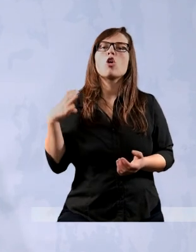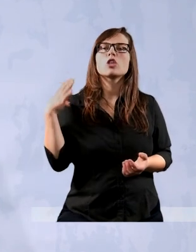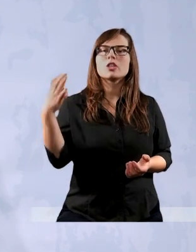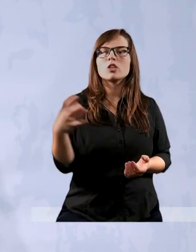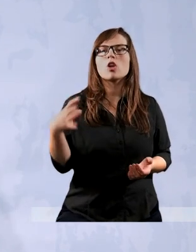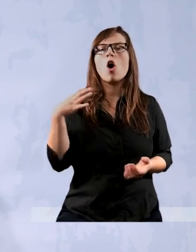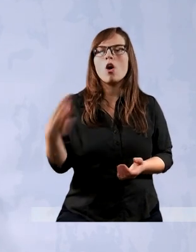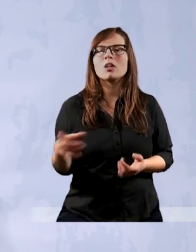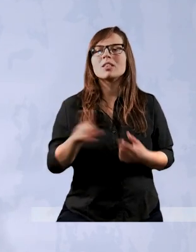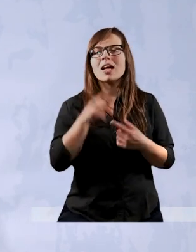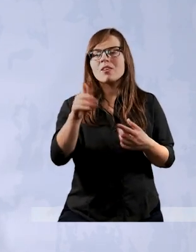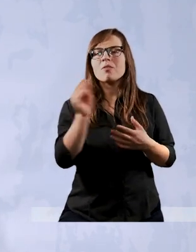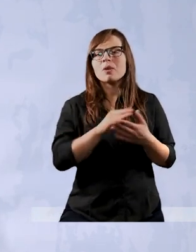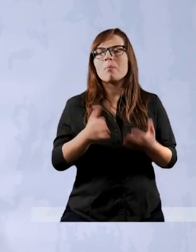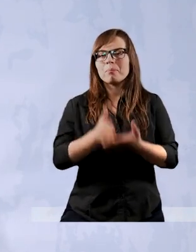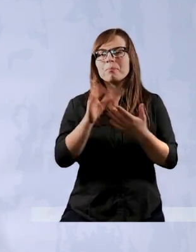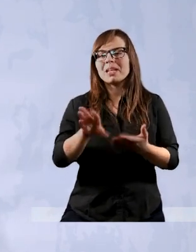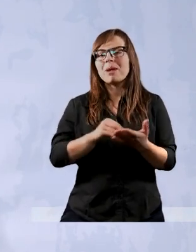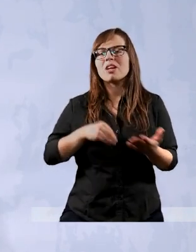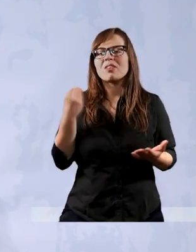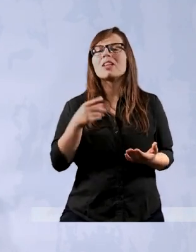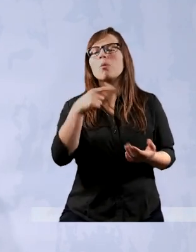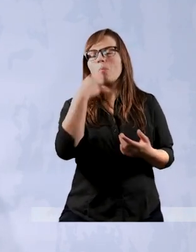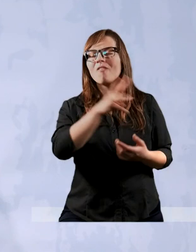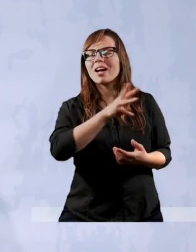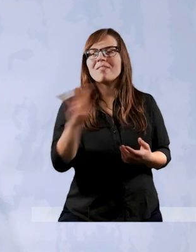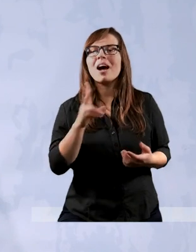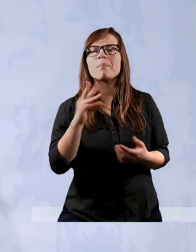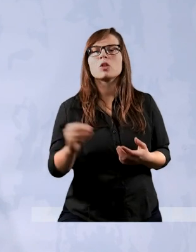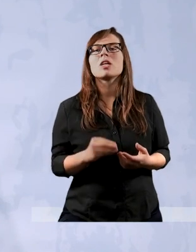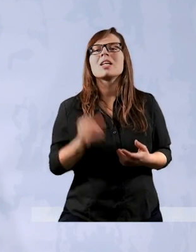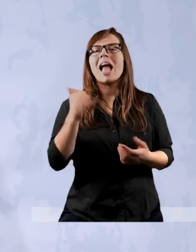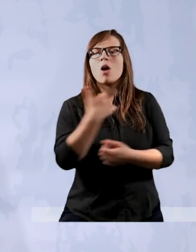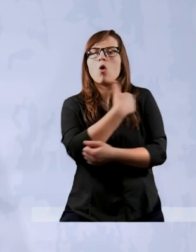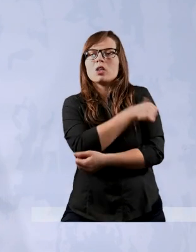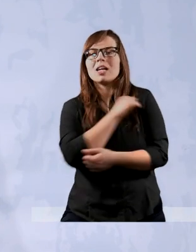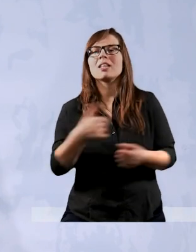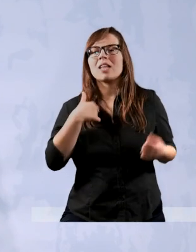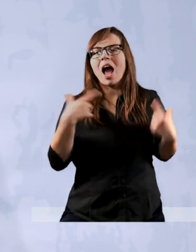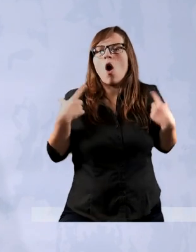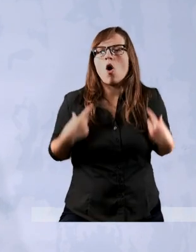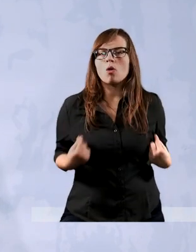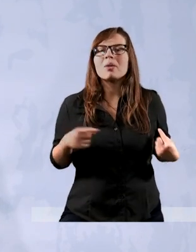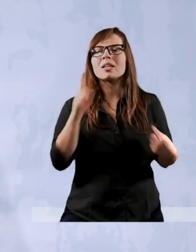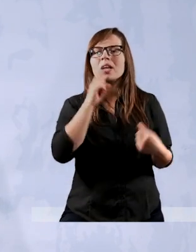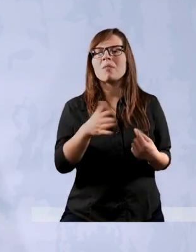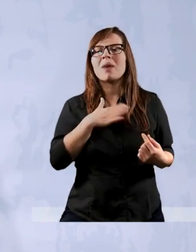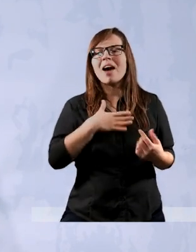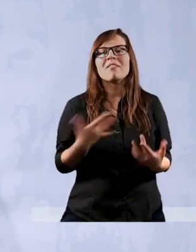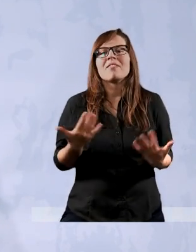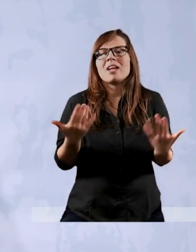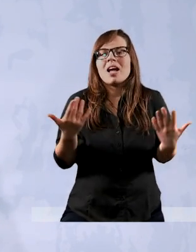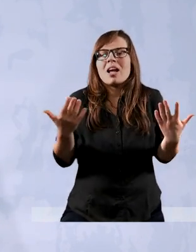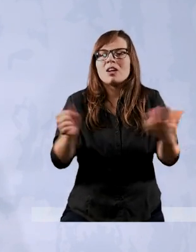Gościnność. O, gościnność to też jest rada Pisma Świętego. I powiem wam, że jako chrześcijanie ja osobiście naprawdę mam